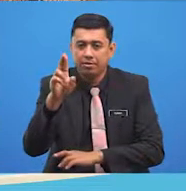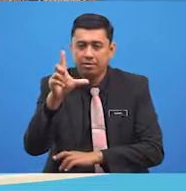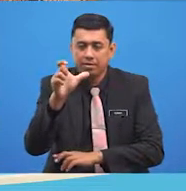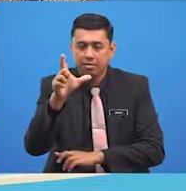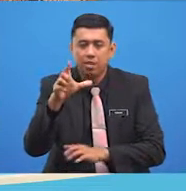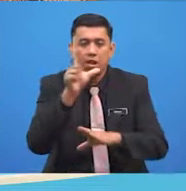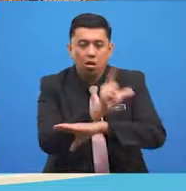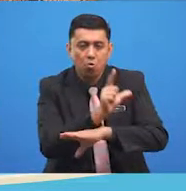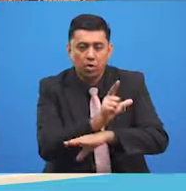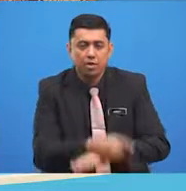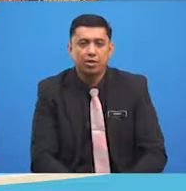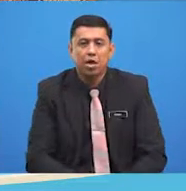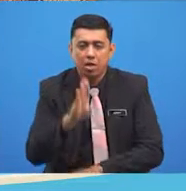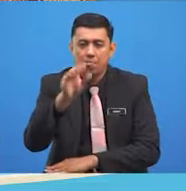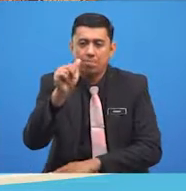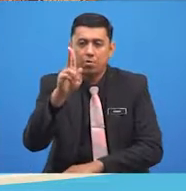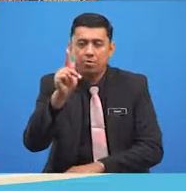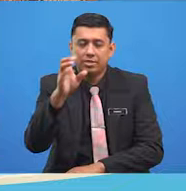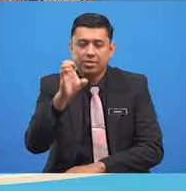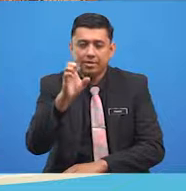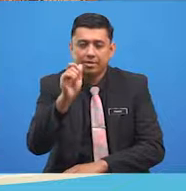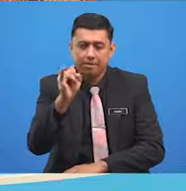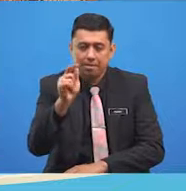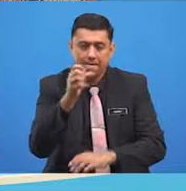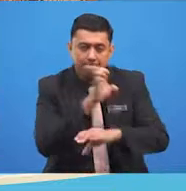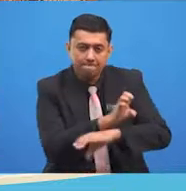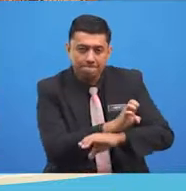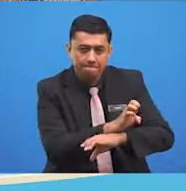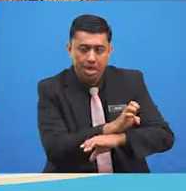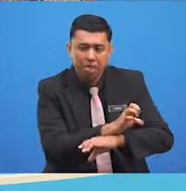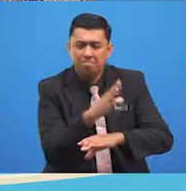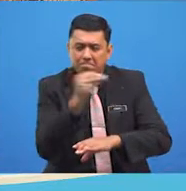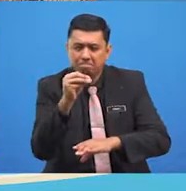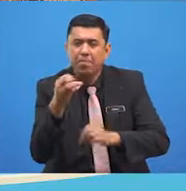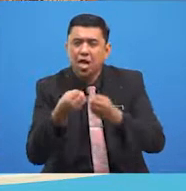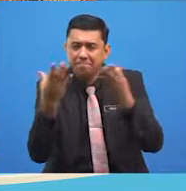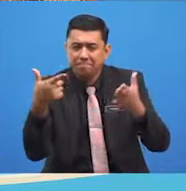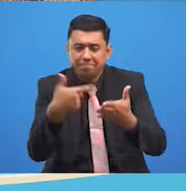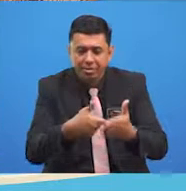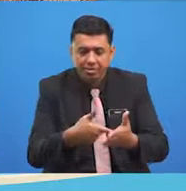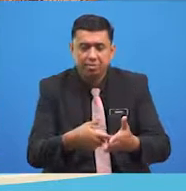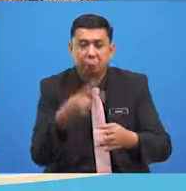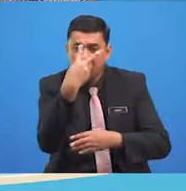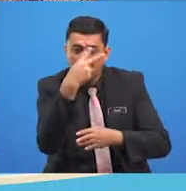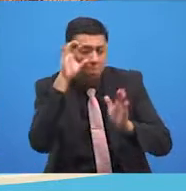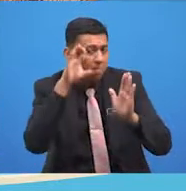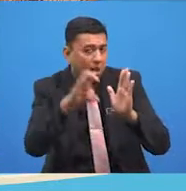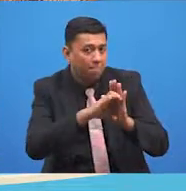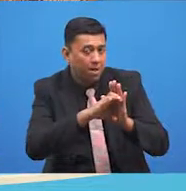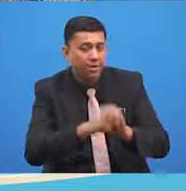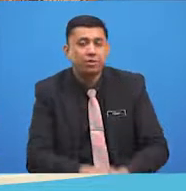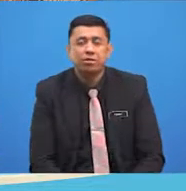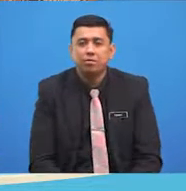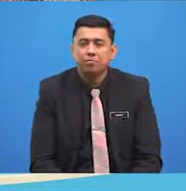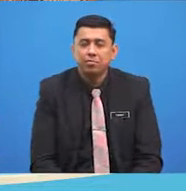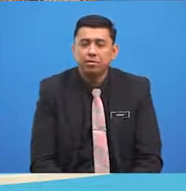terdiri daripada bauksit, emas, biji timah, biji besi dan kuprum. Murid-murid boleh mengingat